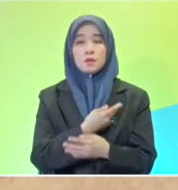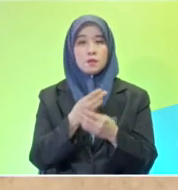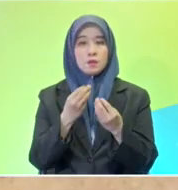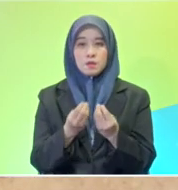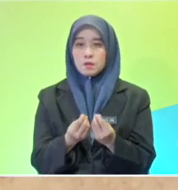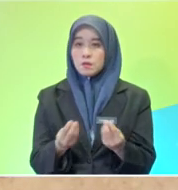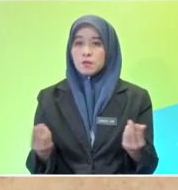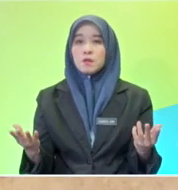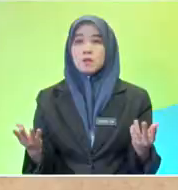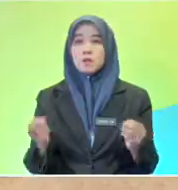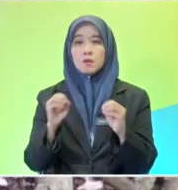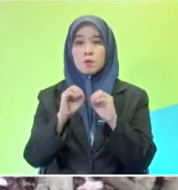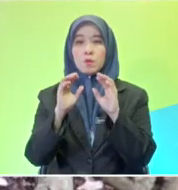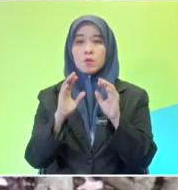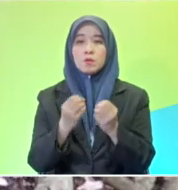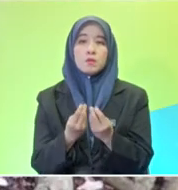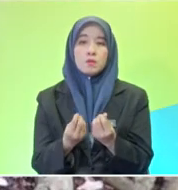Tanah, oh tanah,